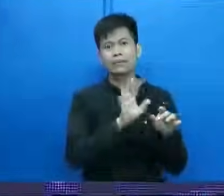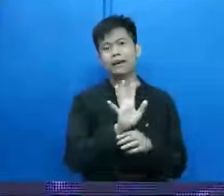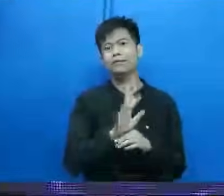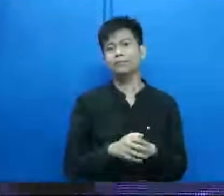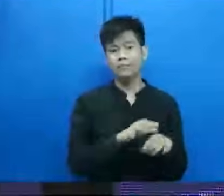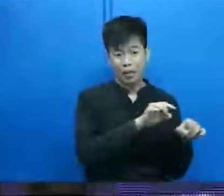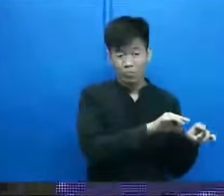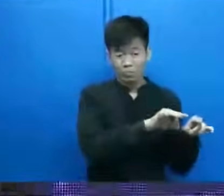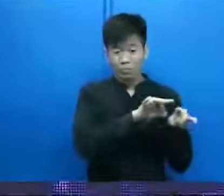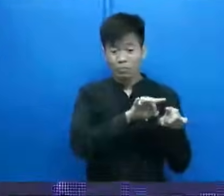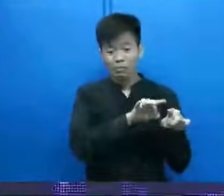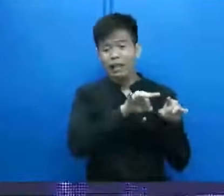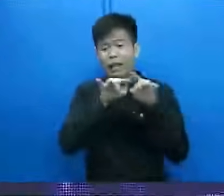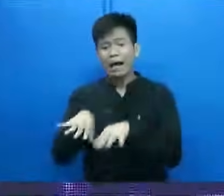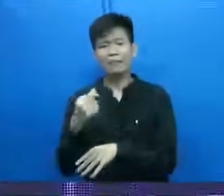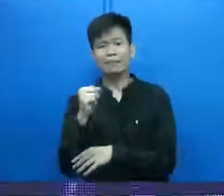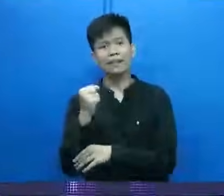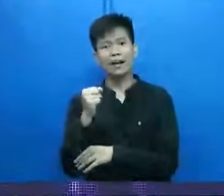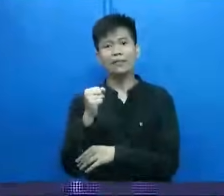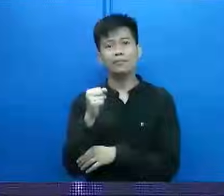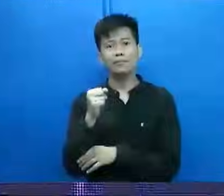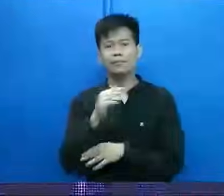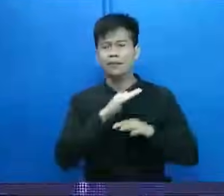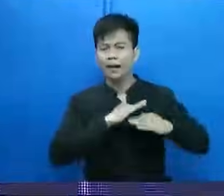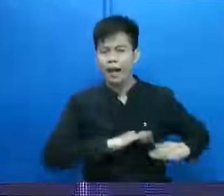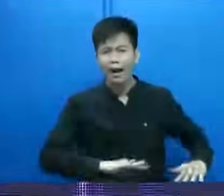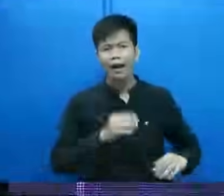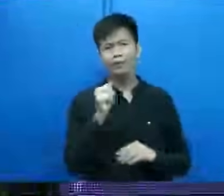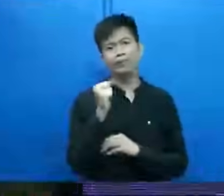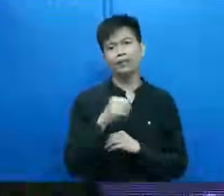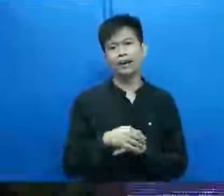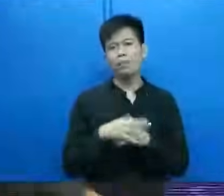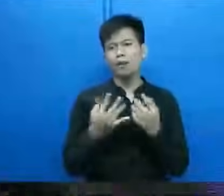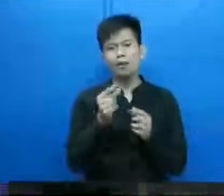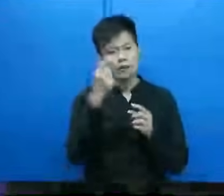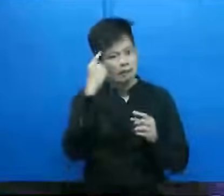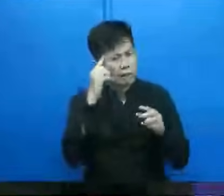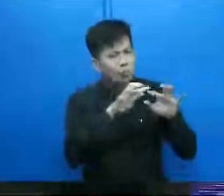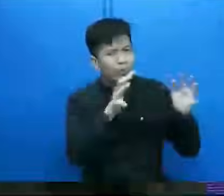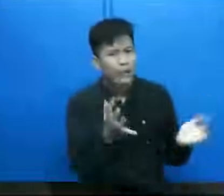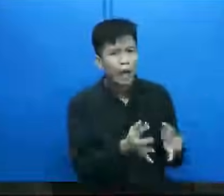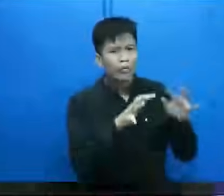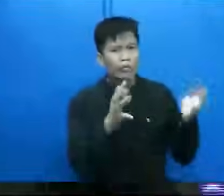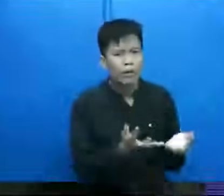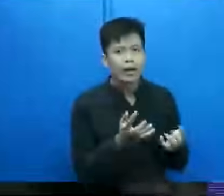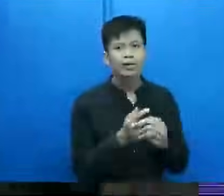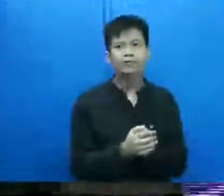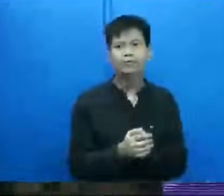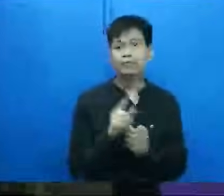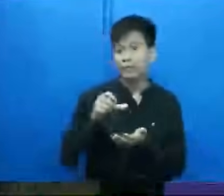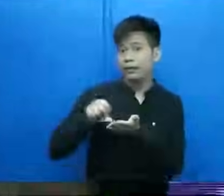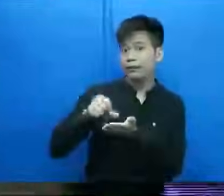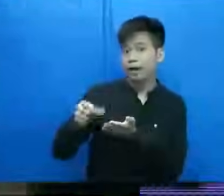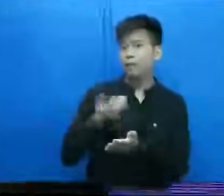nggak akan dapat. Ketenangan nggak akan dapat. Yang ada, apalagi kalau diukur dengan dunia. Saya kalau infak, pengen hijrah